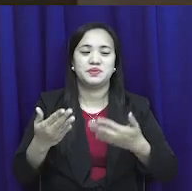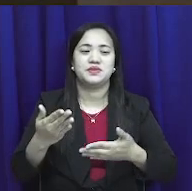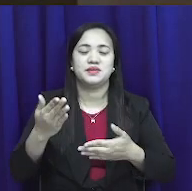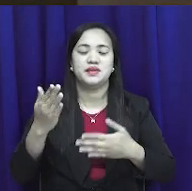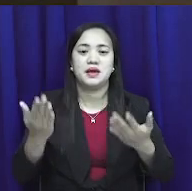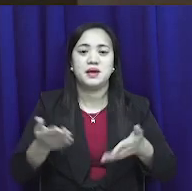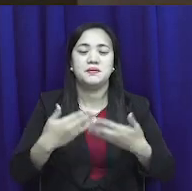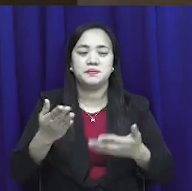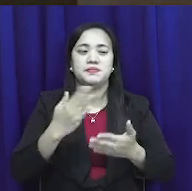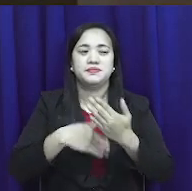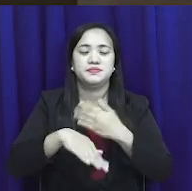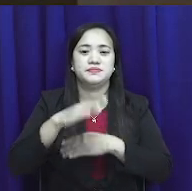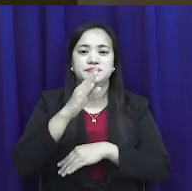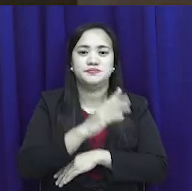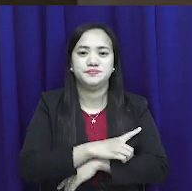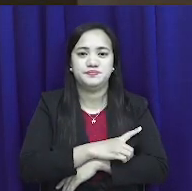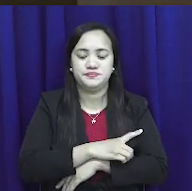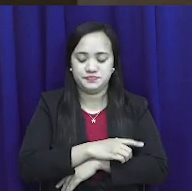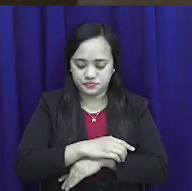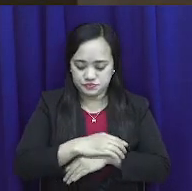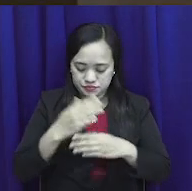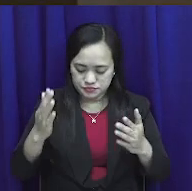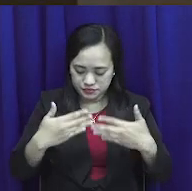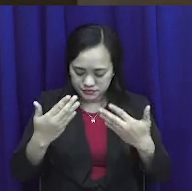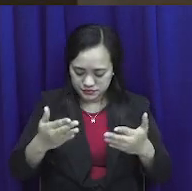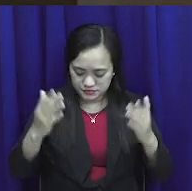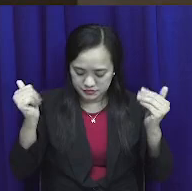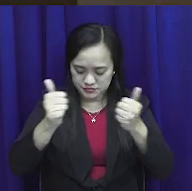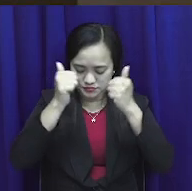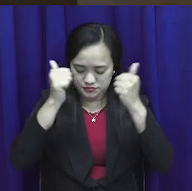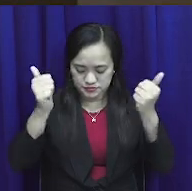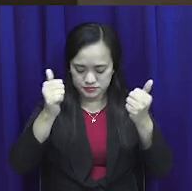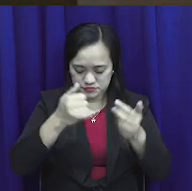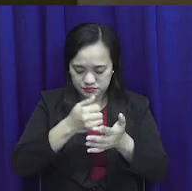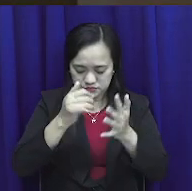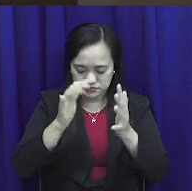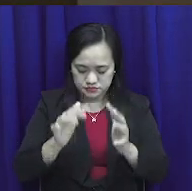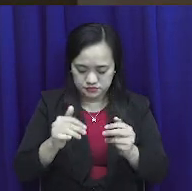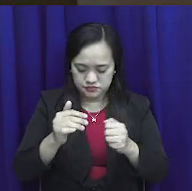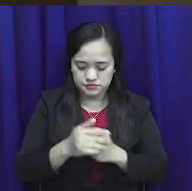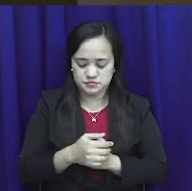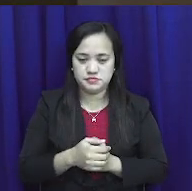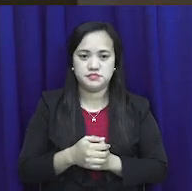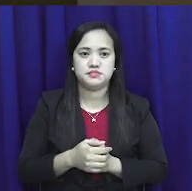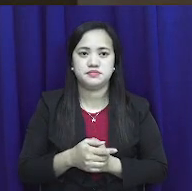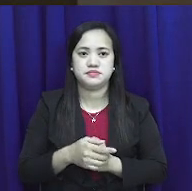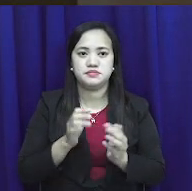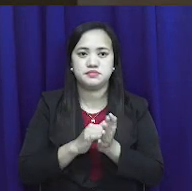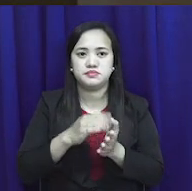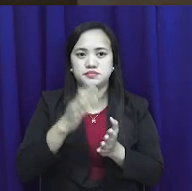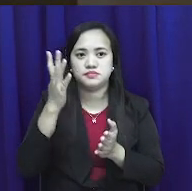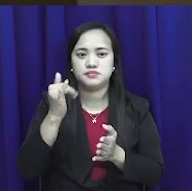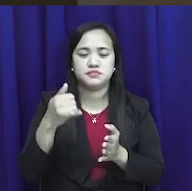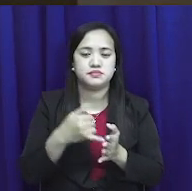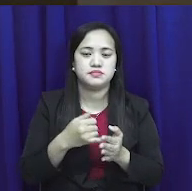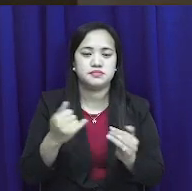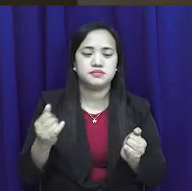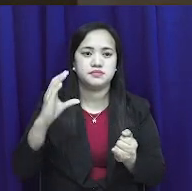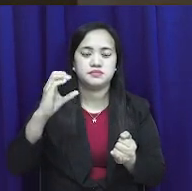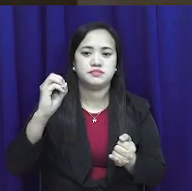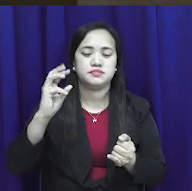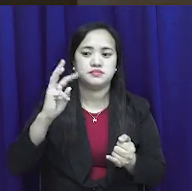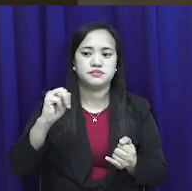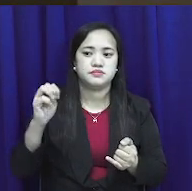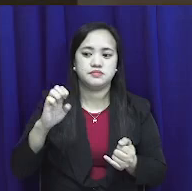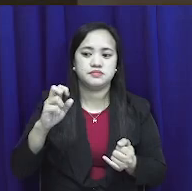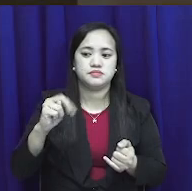happy anniversary baka meron pa kayong mga gustong batiin comment niyo lang diyan or batiin niyo dito pagka Nandidito kami ah sa comment section para mababanggit